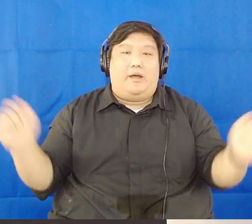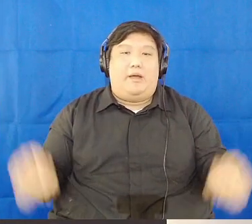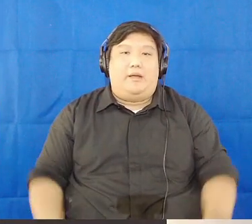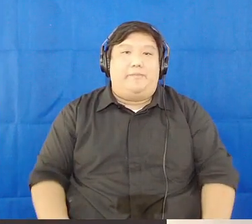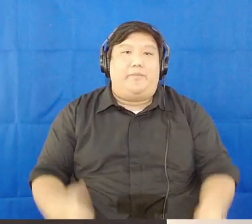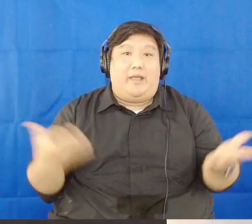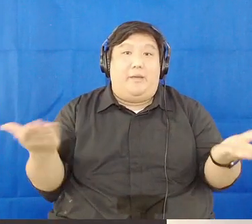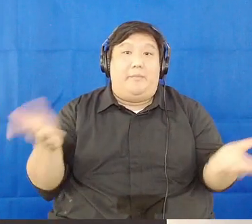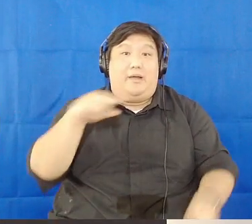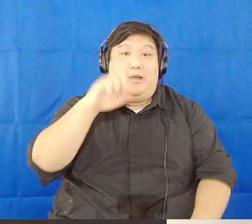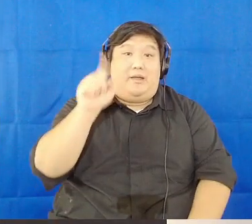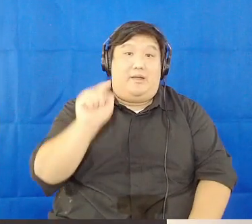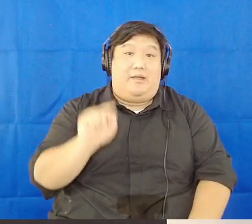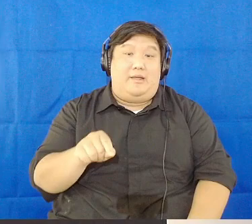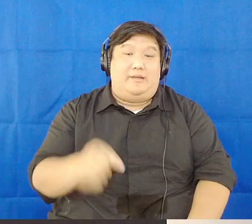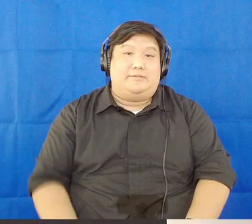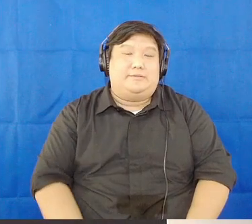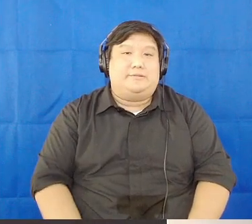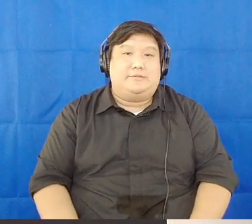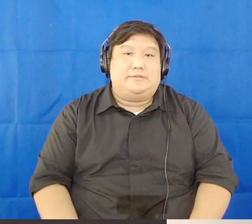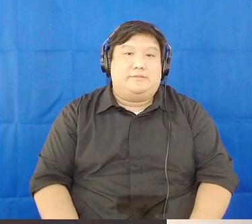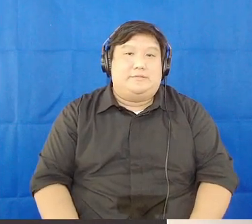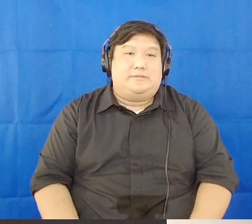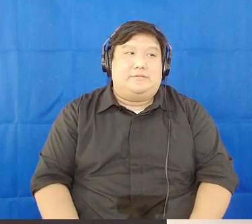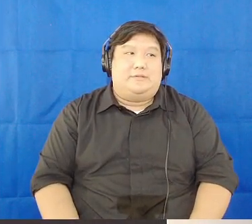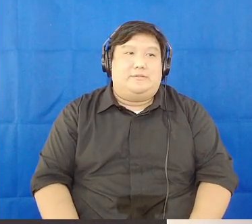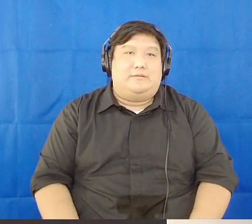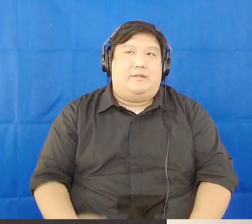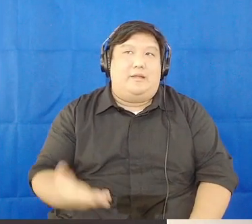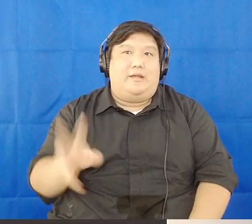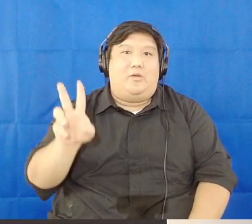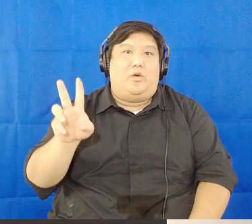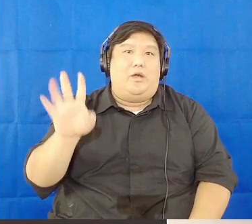3 minggu yang lalu kita merayakan apa? 2 minggu yang lalu.